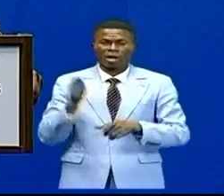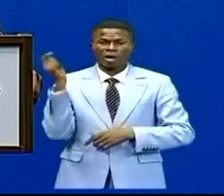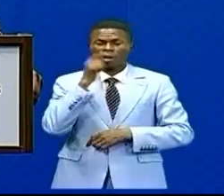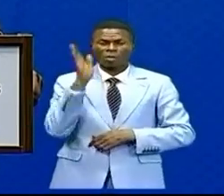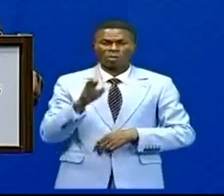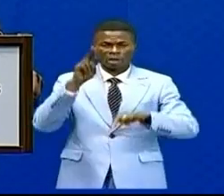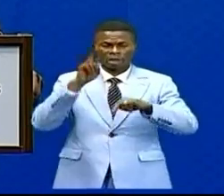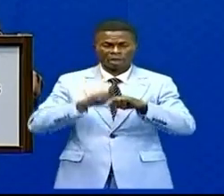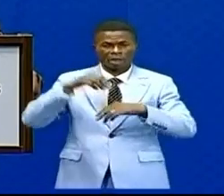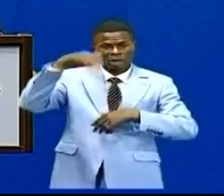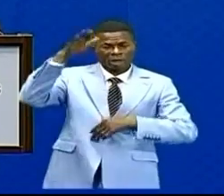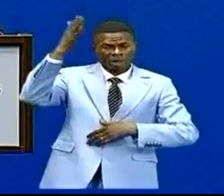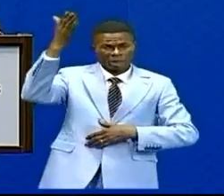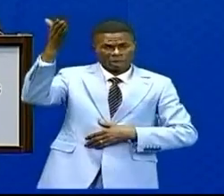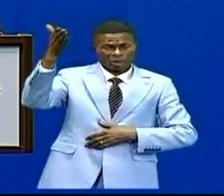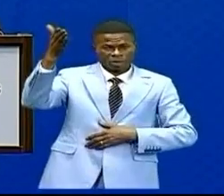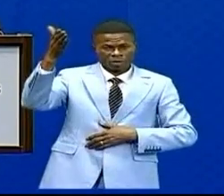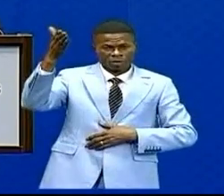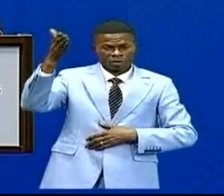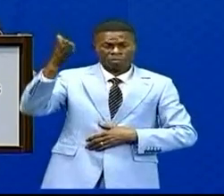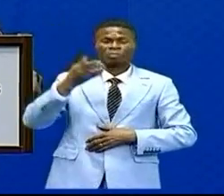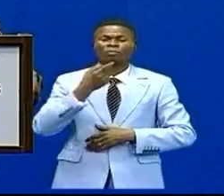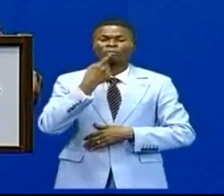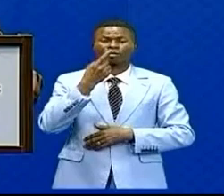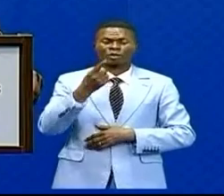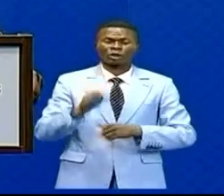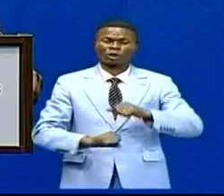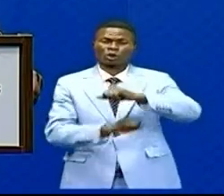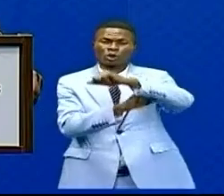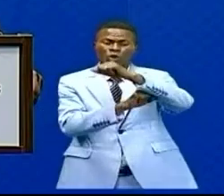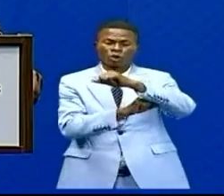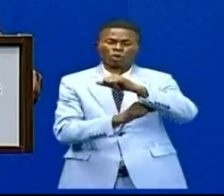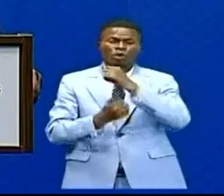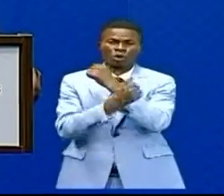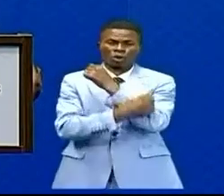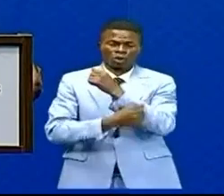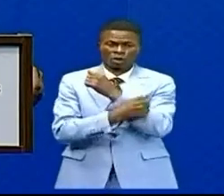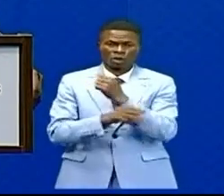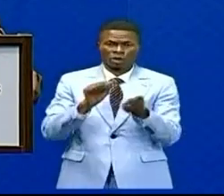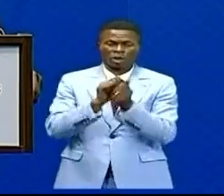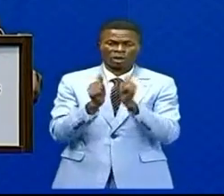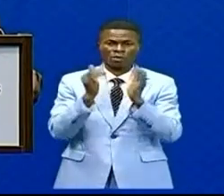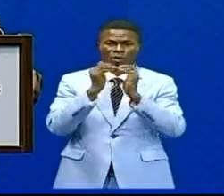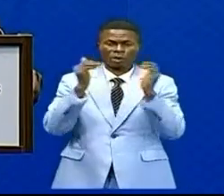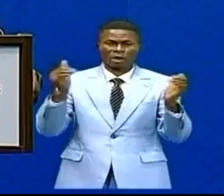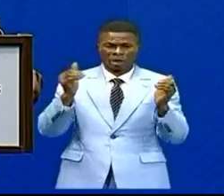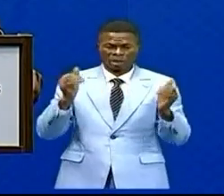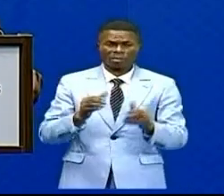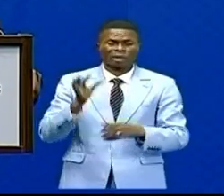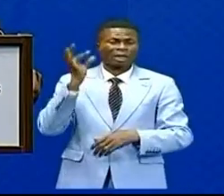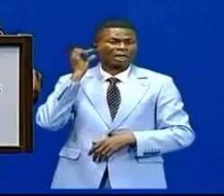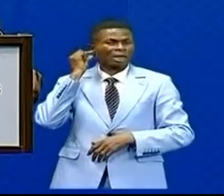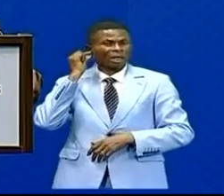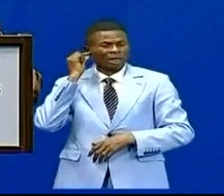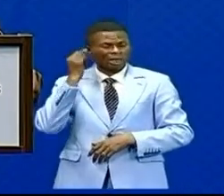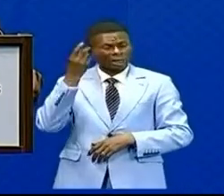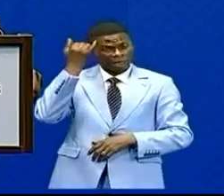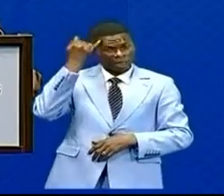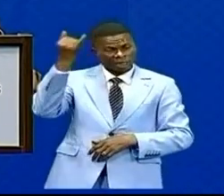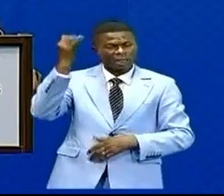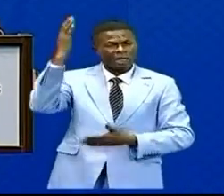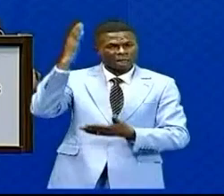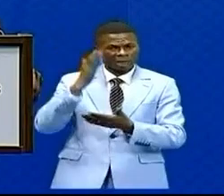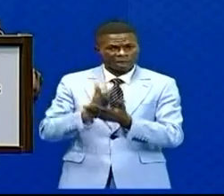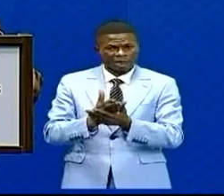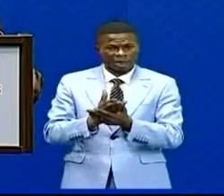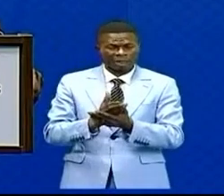résidant à l'étranger a exprimé le soutien de son pays au processus de paix de Nairobi visant à neutraliser